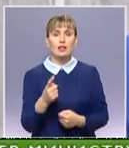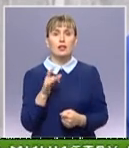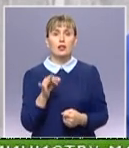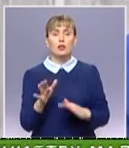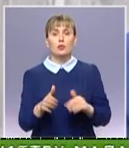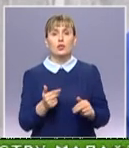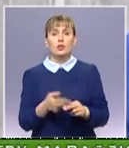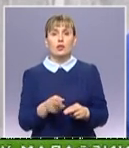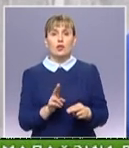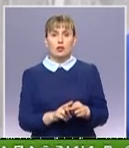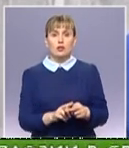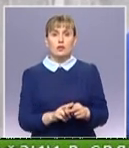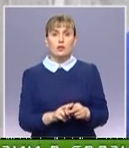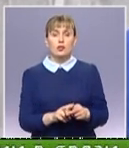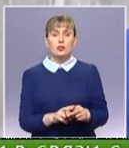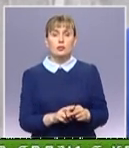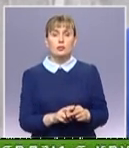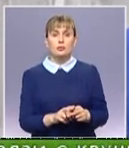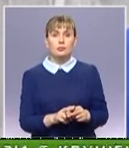после этого она